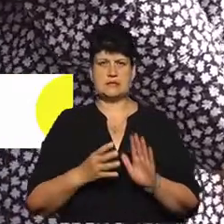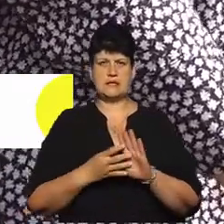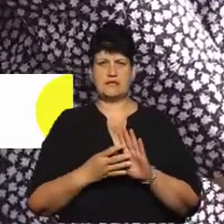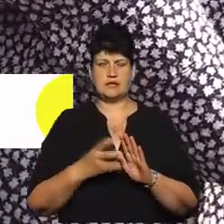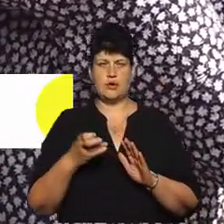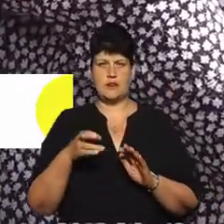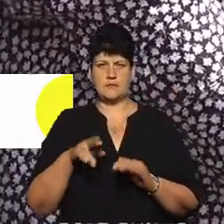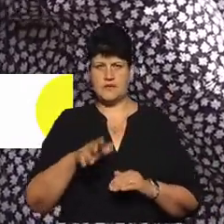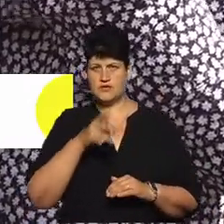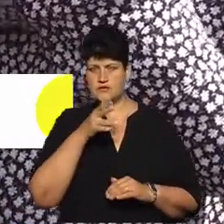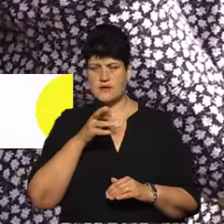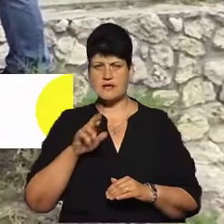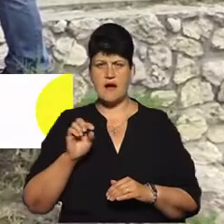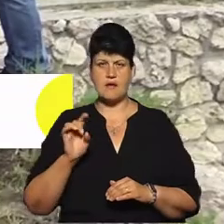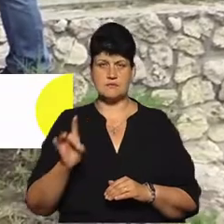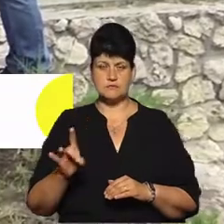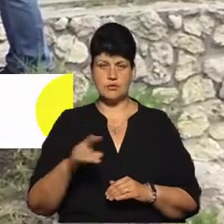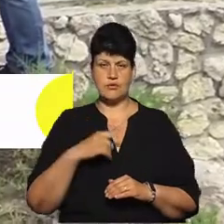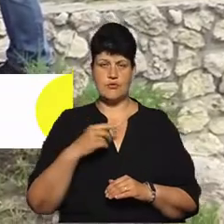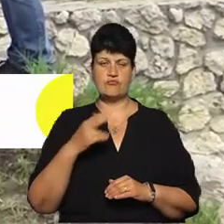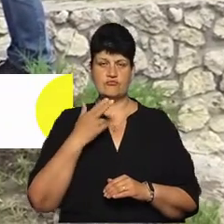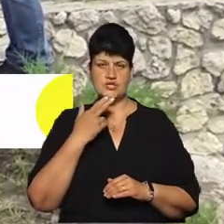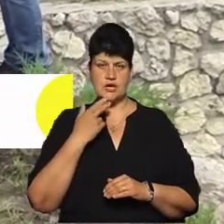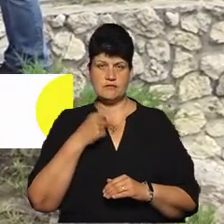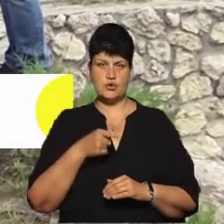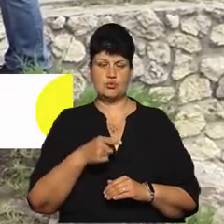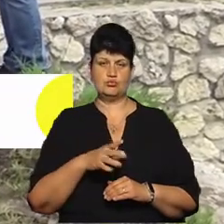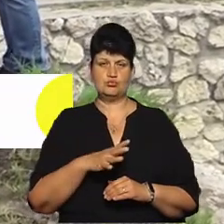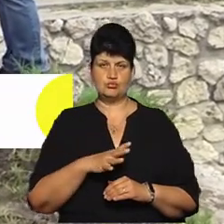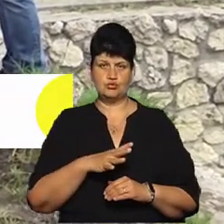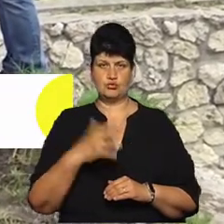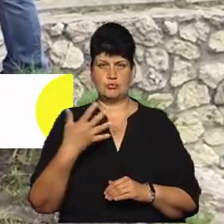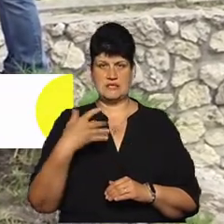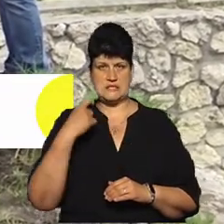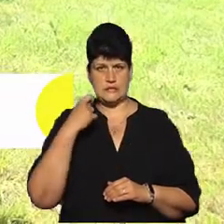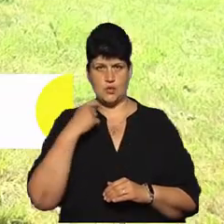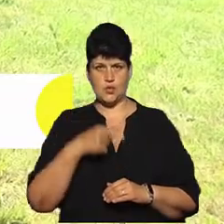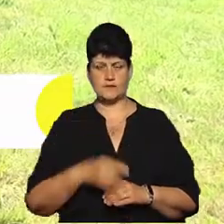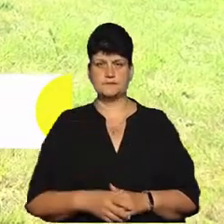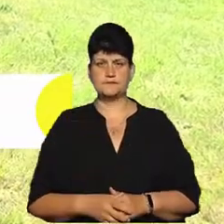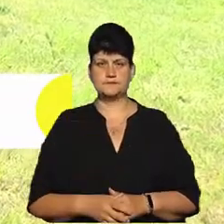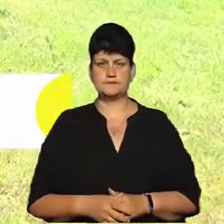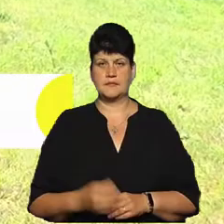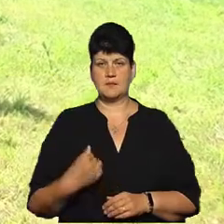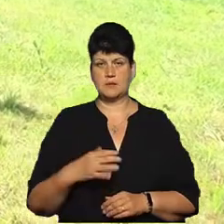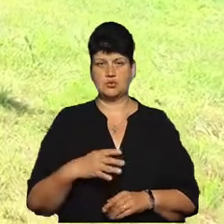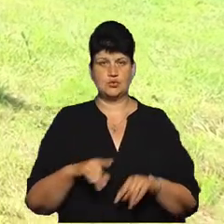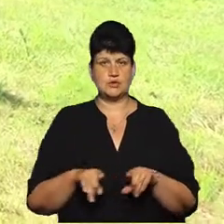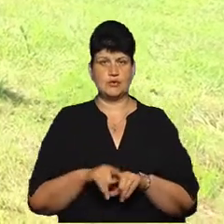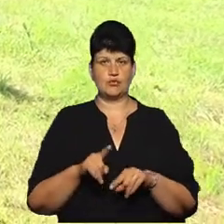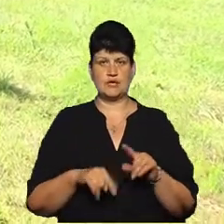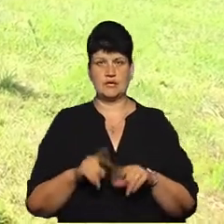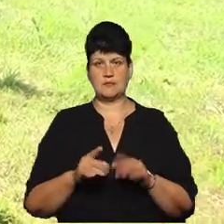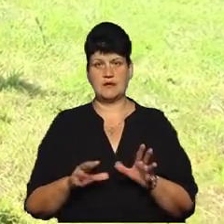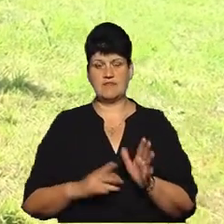у Часовому Яру. За її словами, в червні Ярославу виповнилося 50 років. Ми були як рідні, ми просто